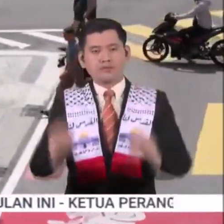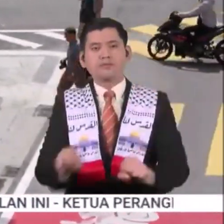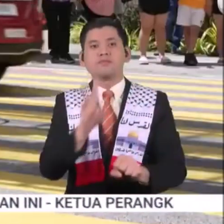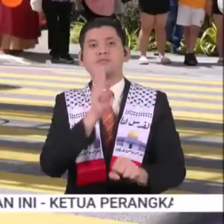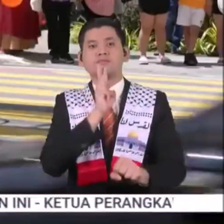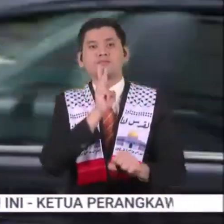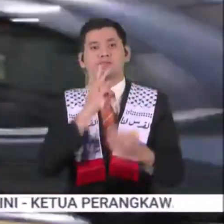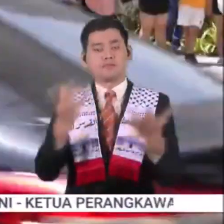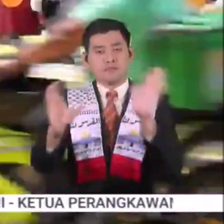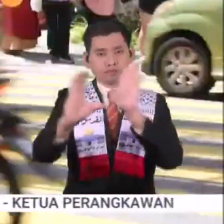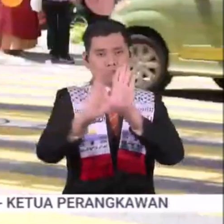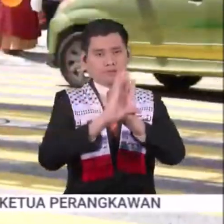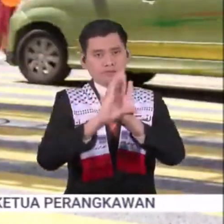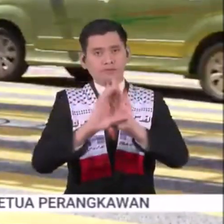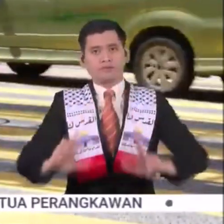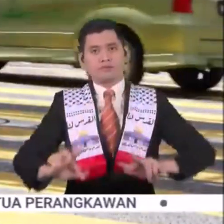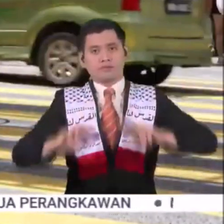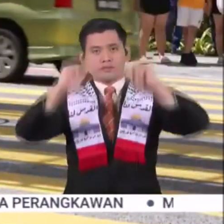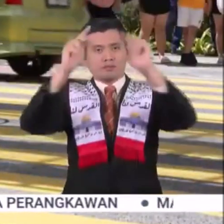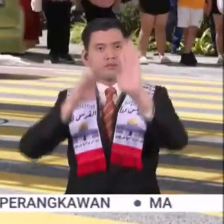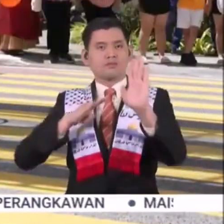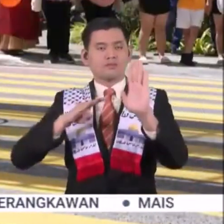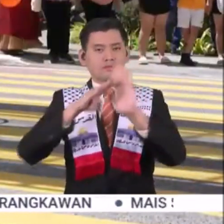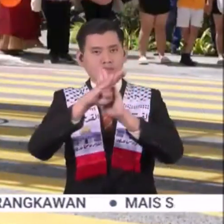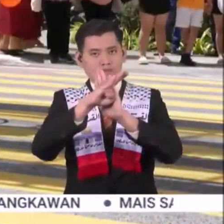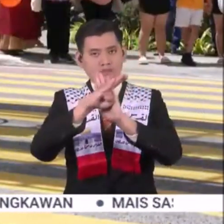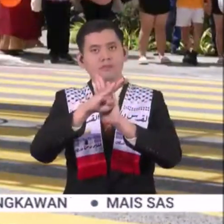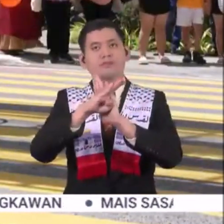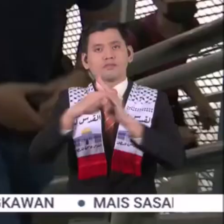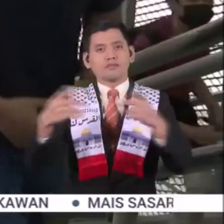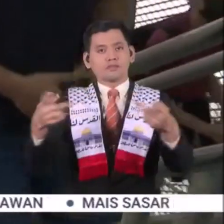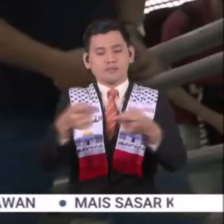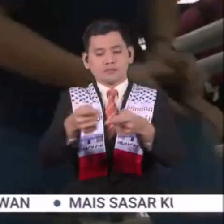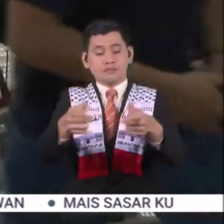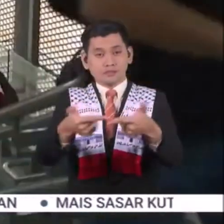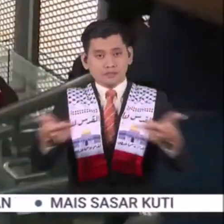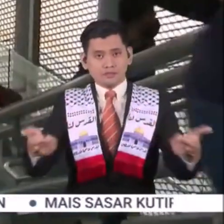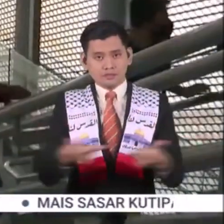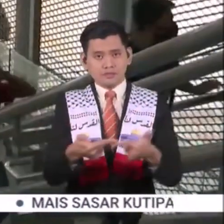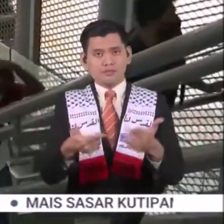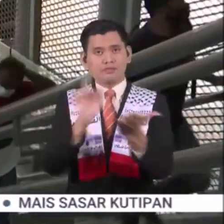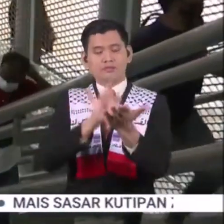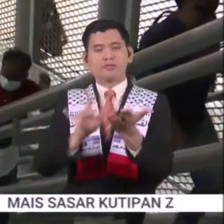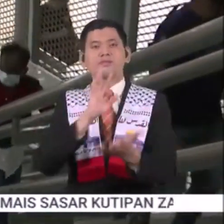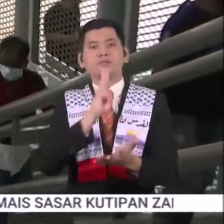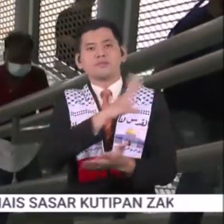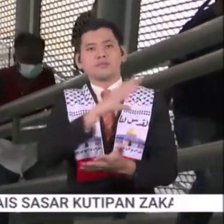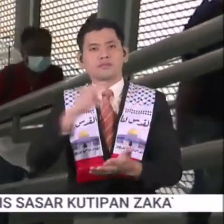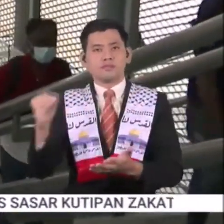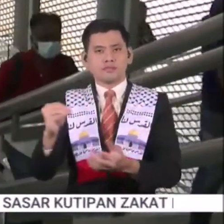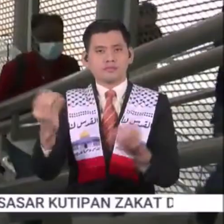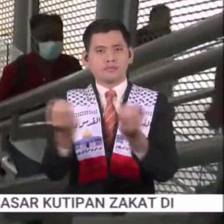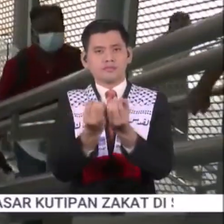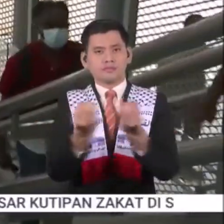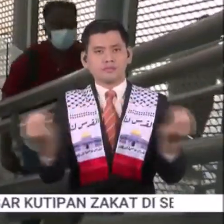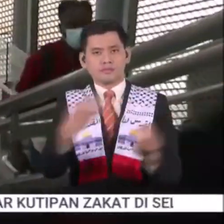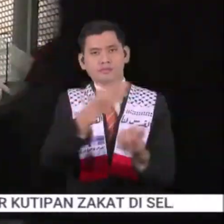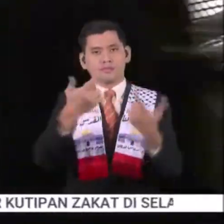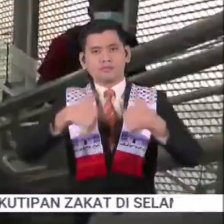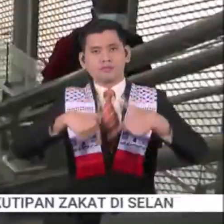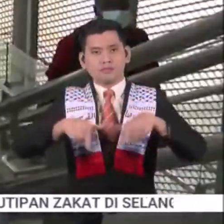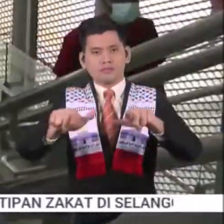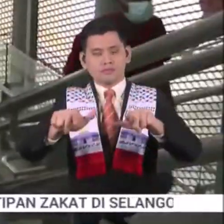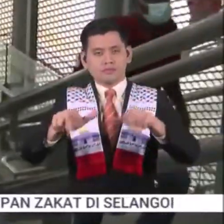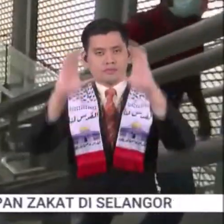bekalan air antaranya untuk pembinaan atau menaik taraf Loji rawatan air membuat penggantian paip usang dan melaksanakan